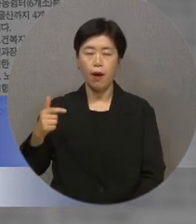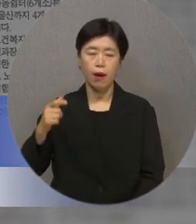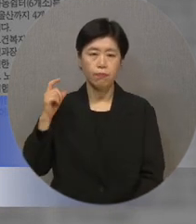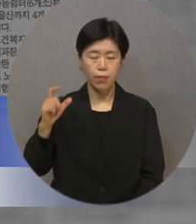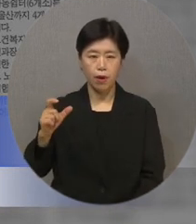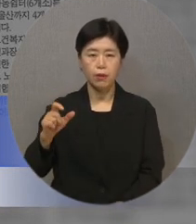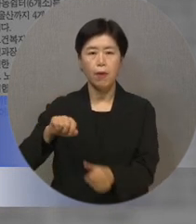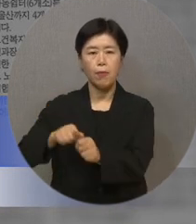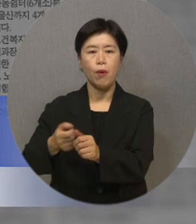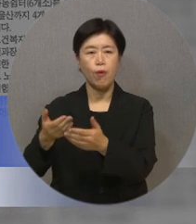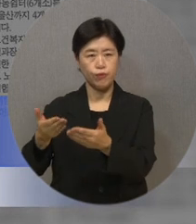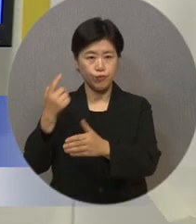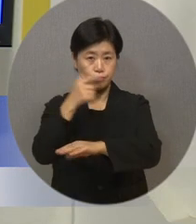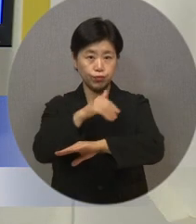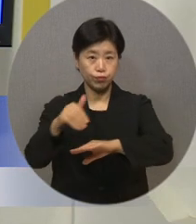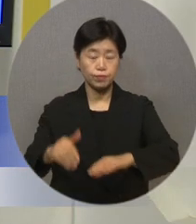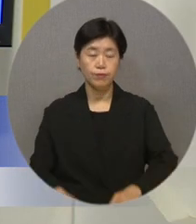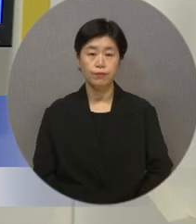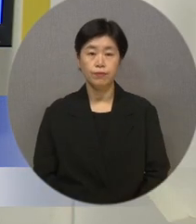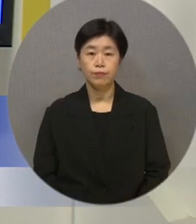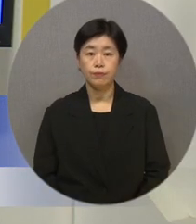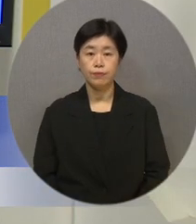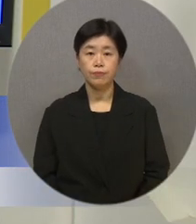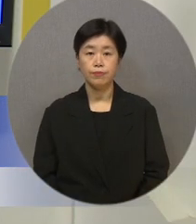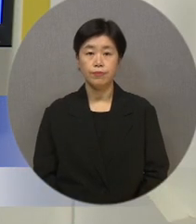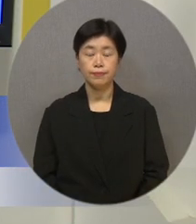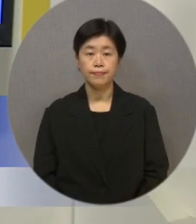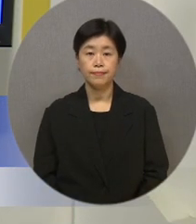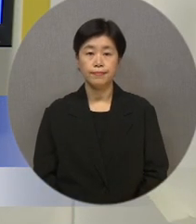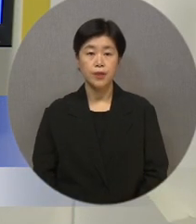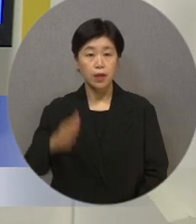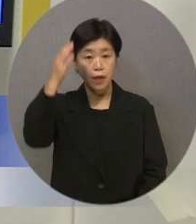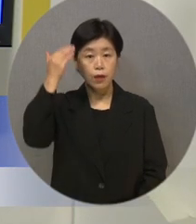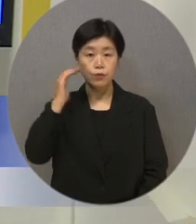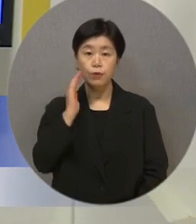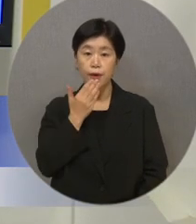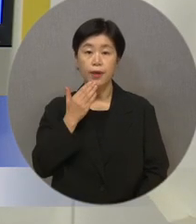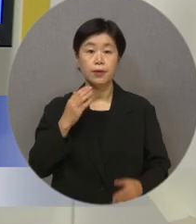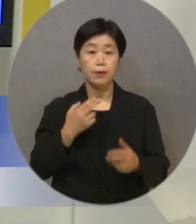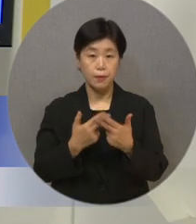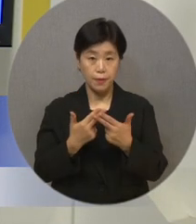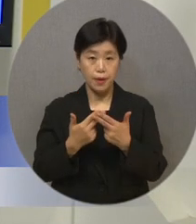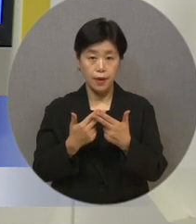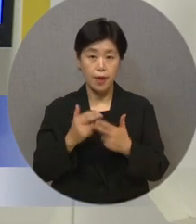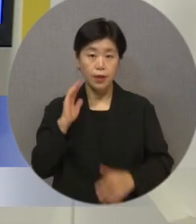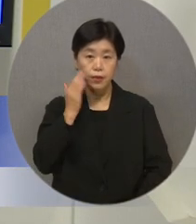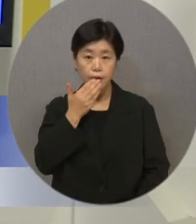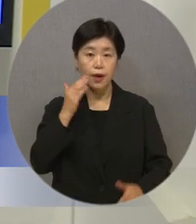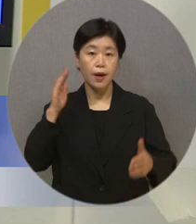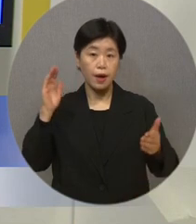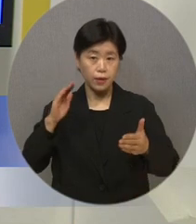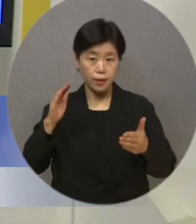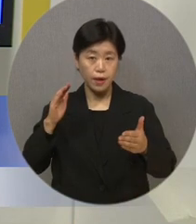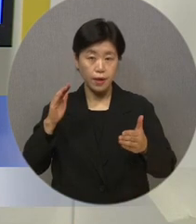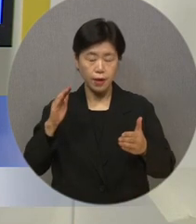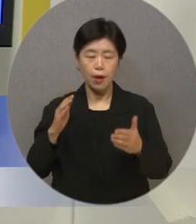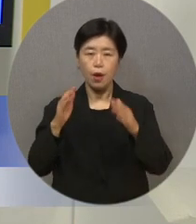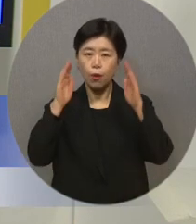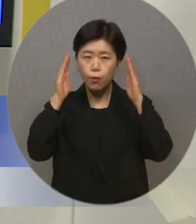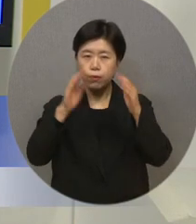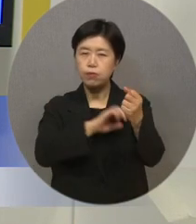방침입니다 오늘 이면에서는 한국 농아인 협회가 청각 장애학생의